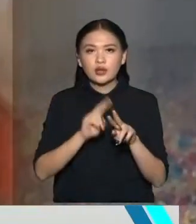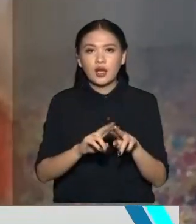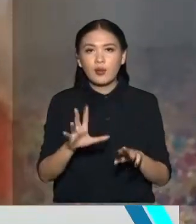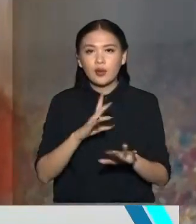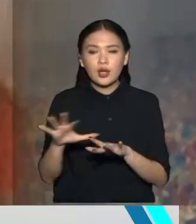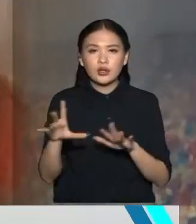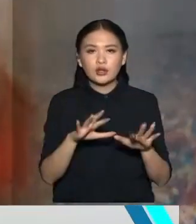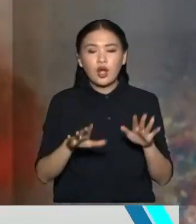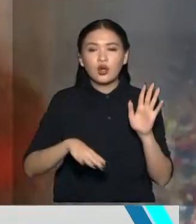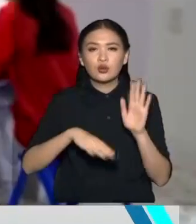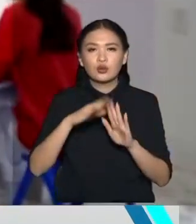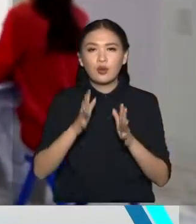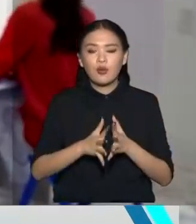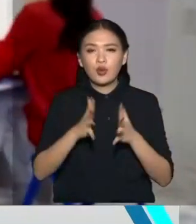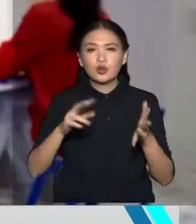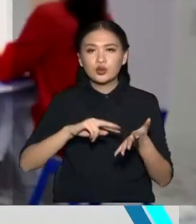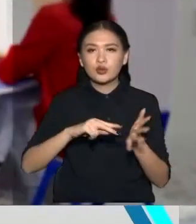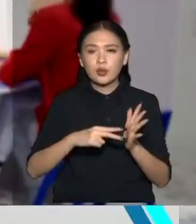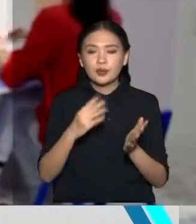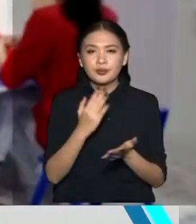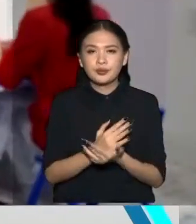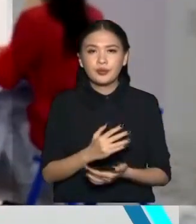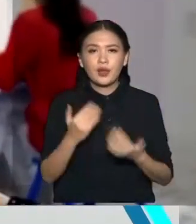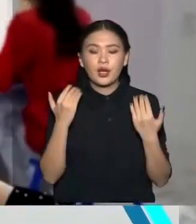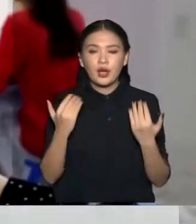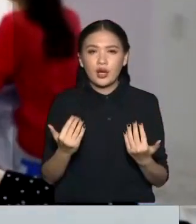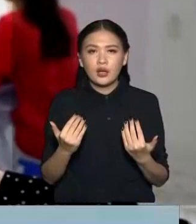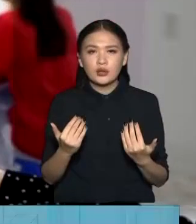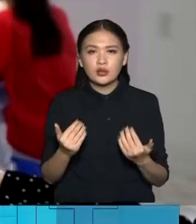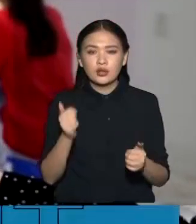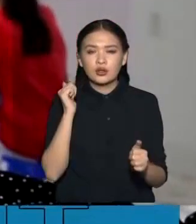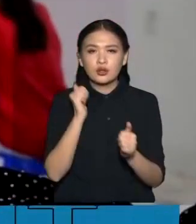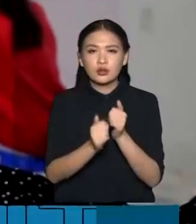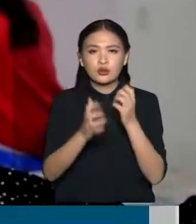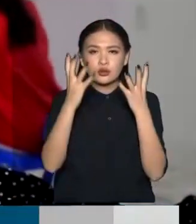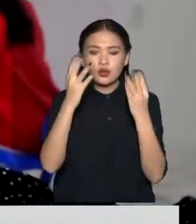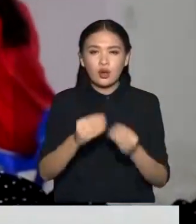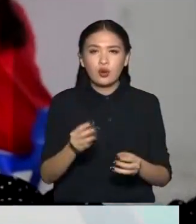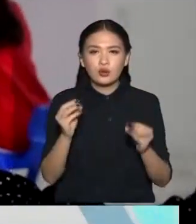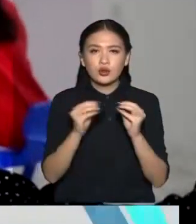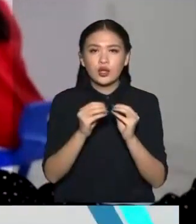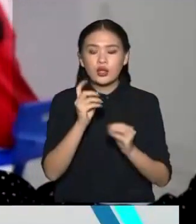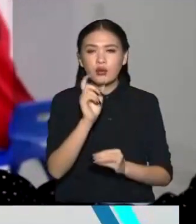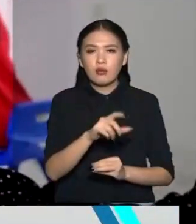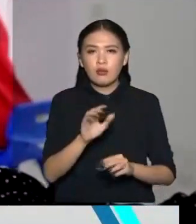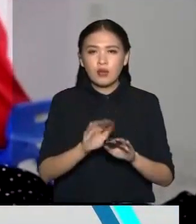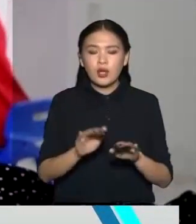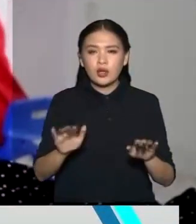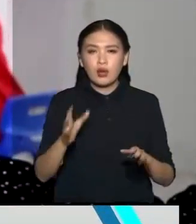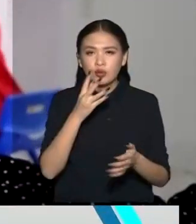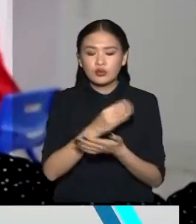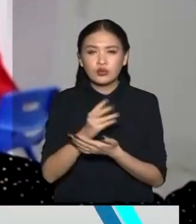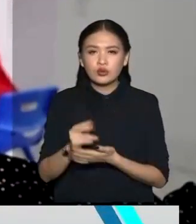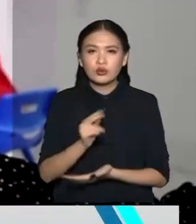ісін одан әрі дамытуды жоспарлап отыр. Қазір көп күніне 10 шақты бала жеке жұмыс атқарады,